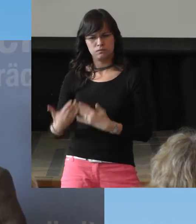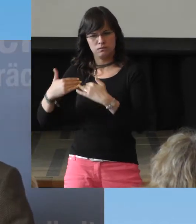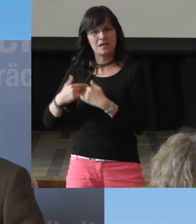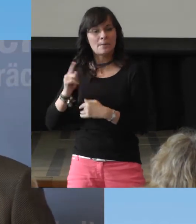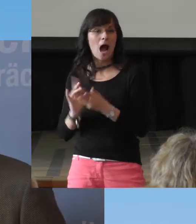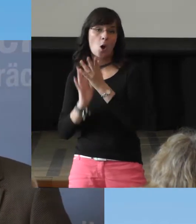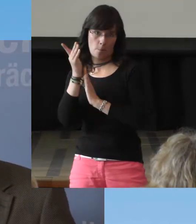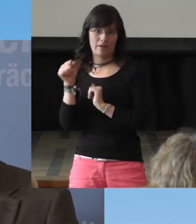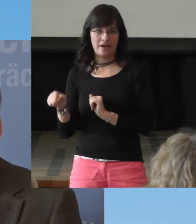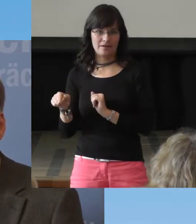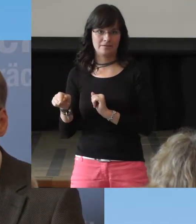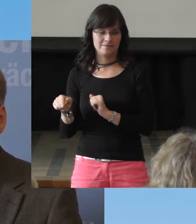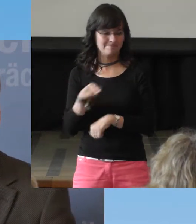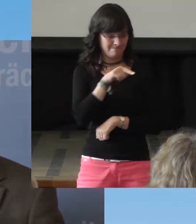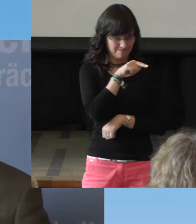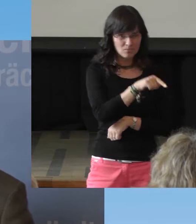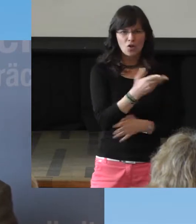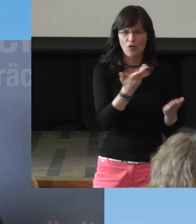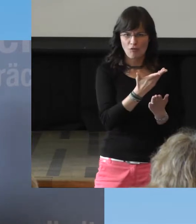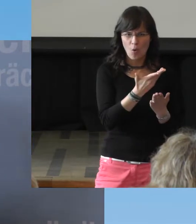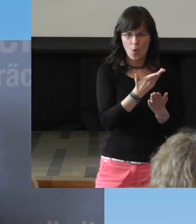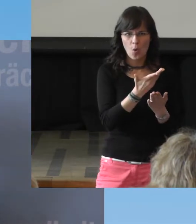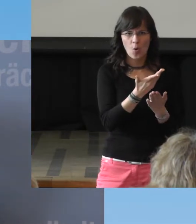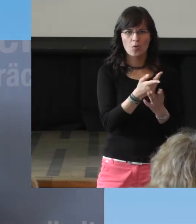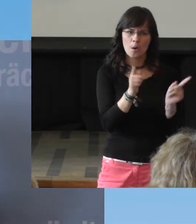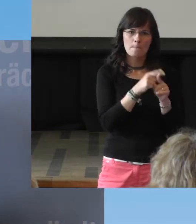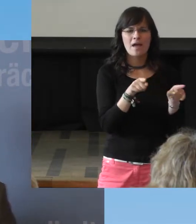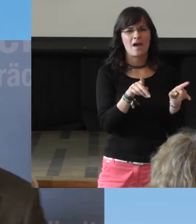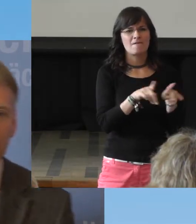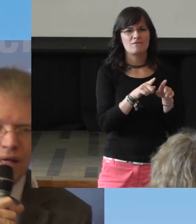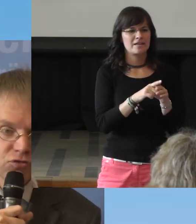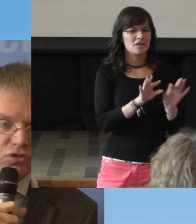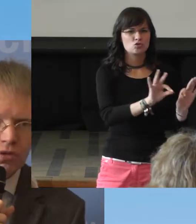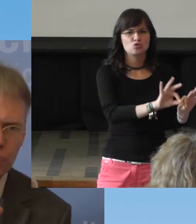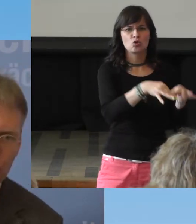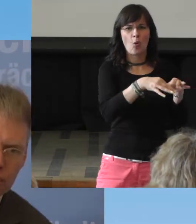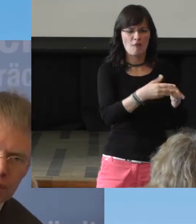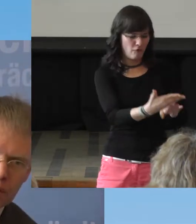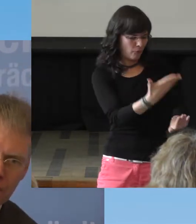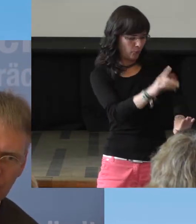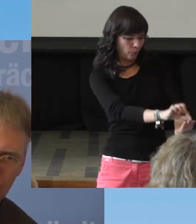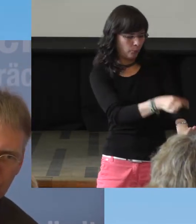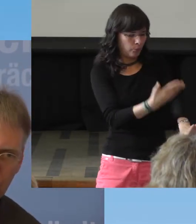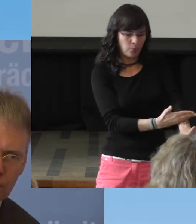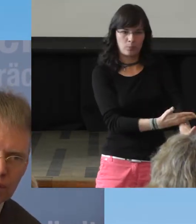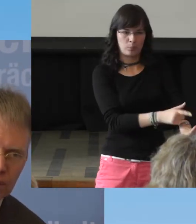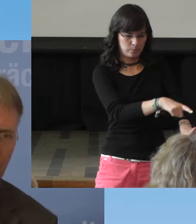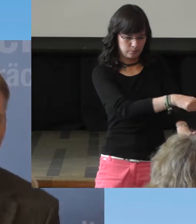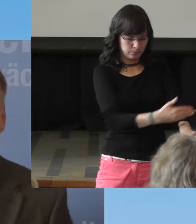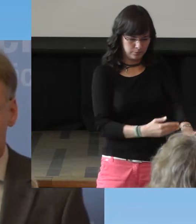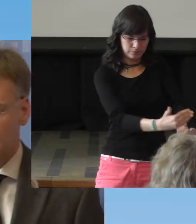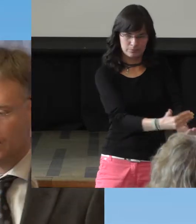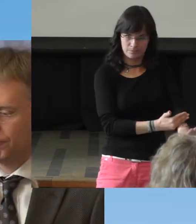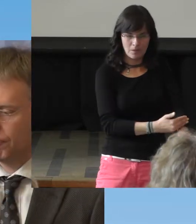Die Lokalisation bei der Polyneuropathie ist eher strumpfförmig, also da, wo letztendlich auch die Nervenschädigung vorliegt, nämlich meistens hier unten